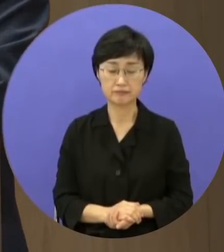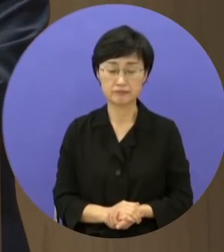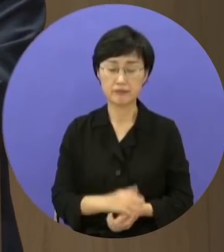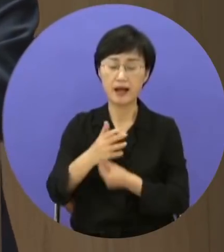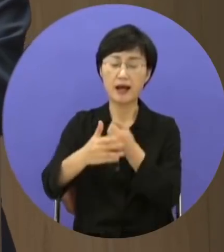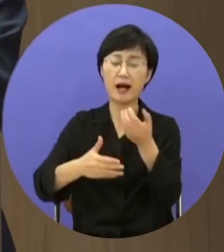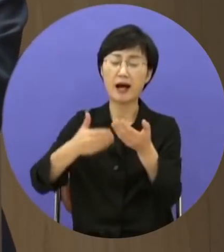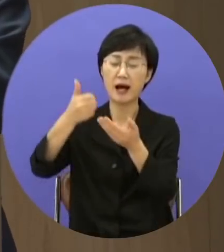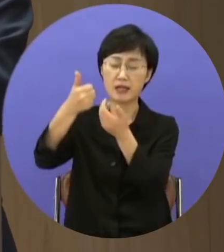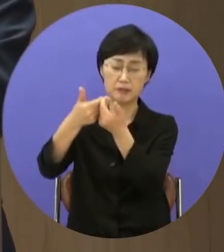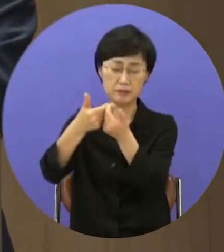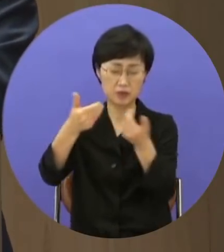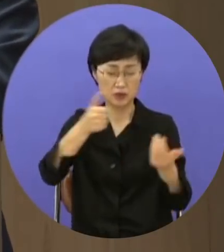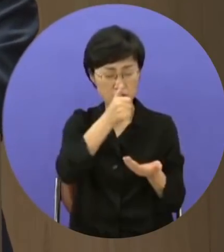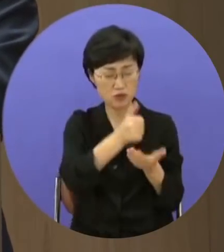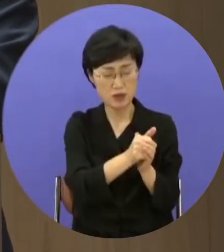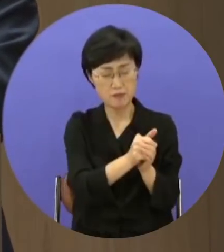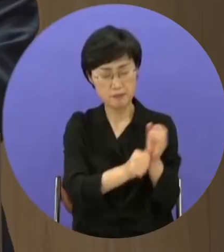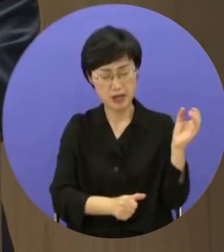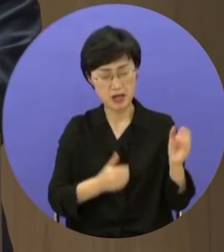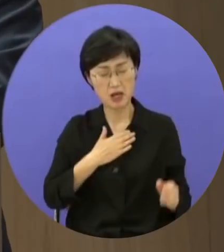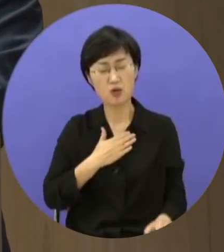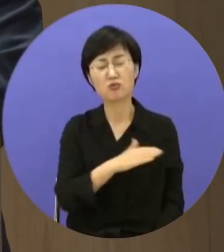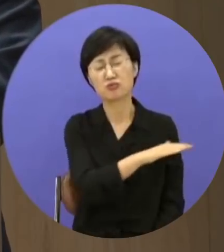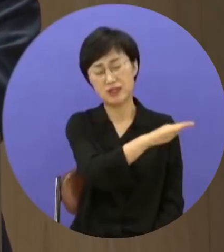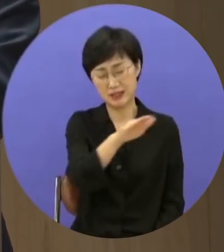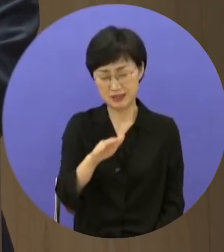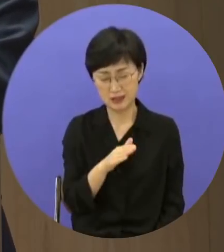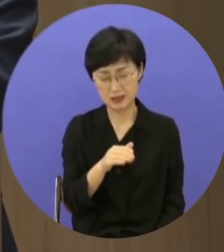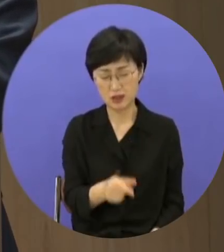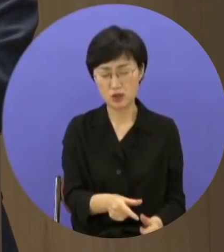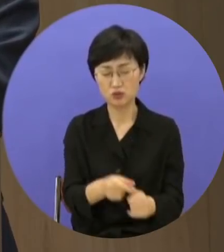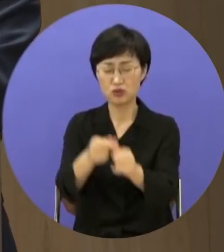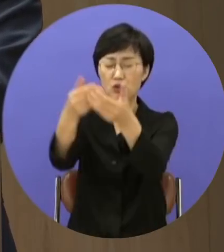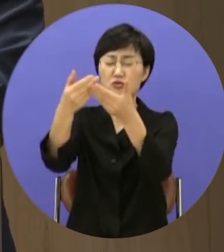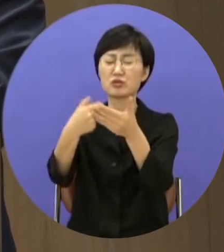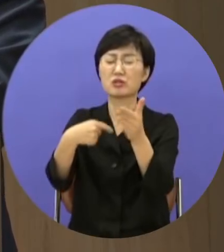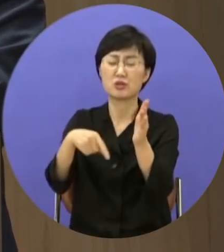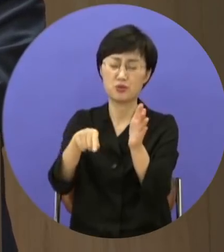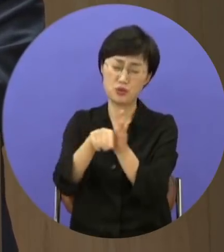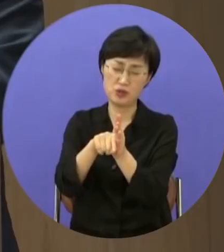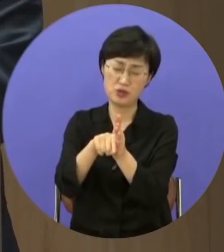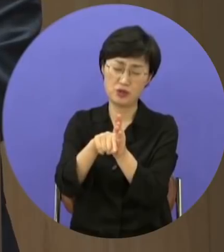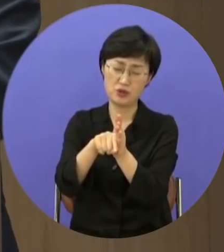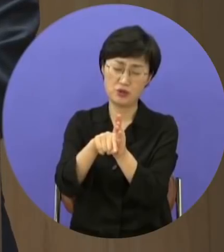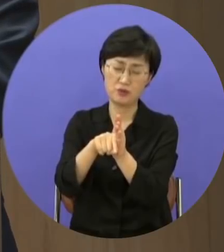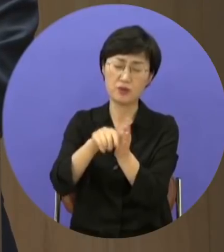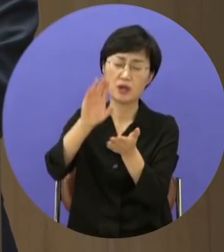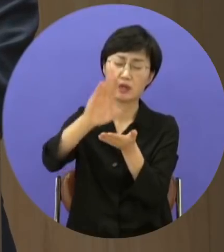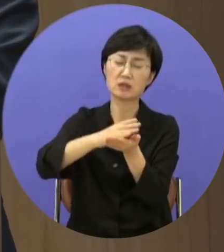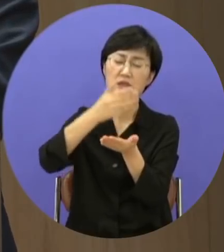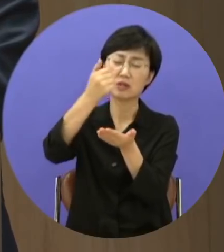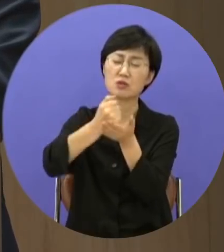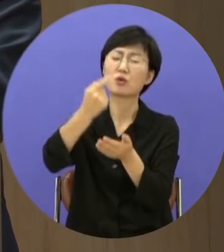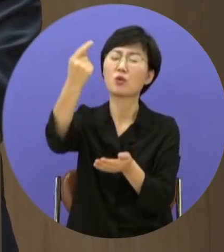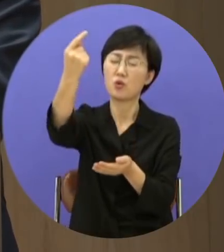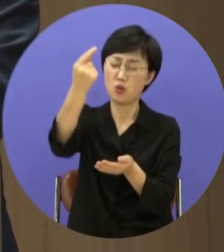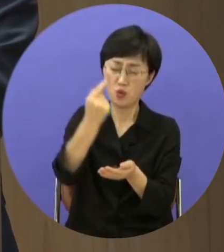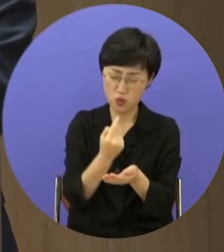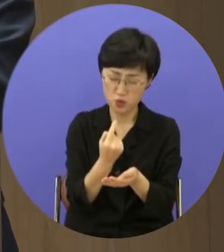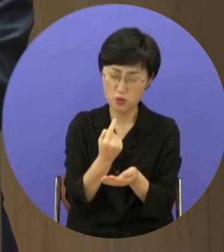하나님 떠난 저희를 구원하시고자 그리스도로 오셔서 하나님의 뜻을